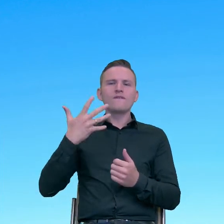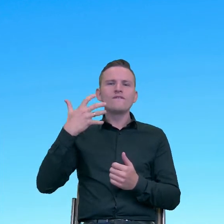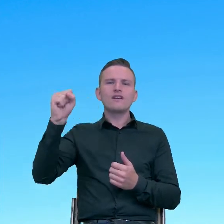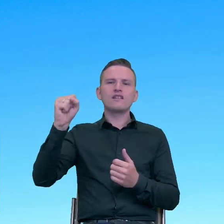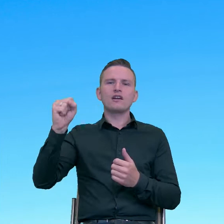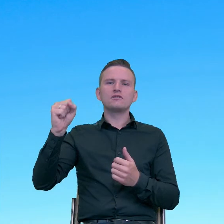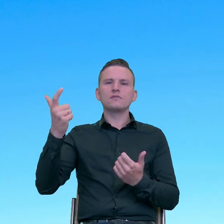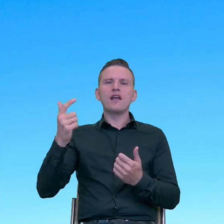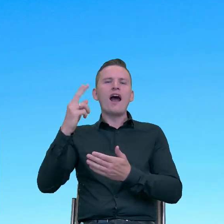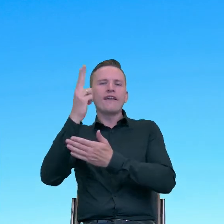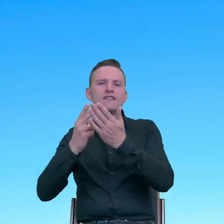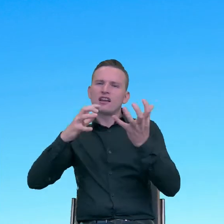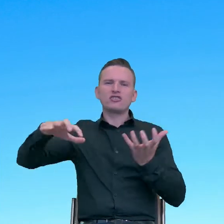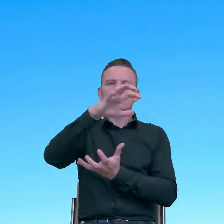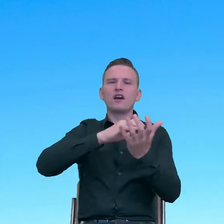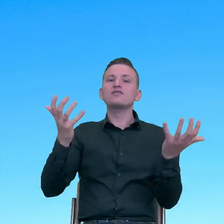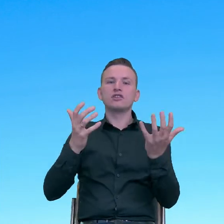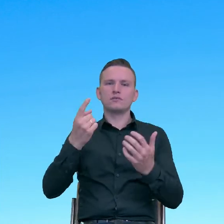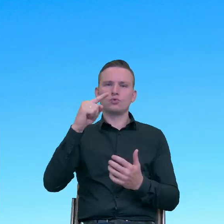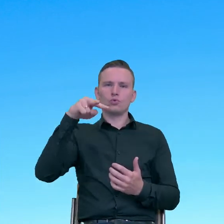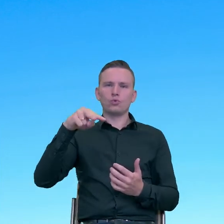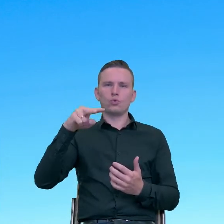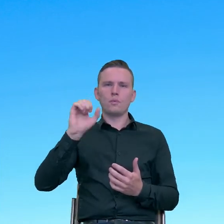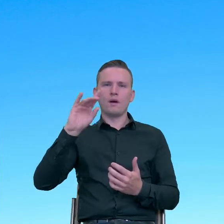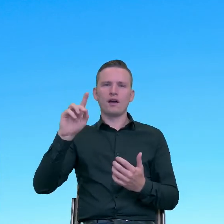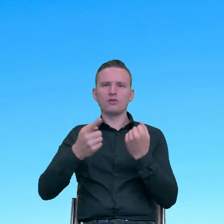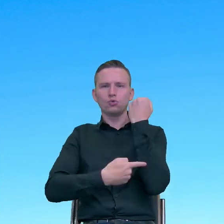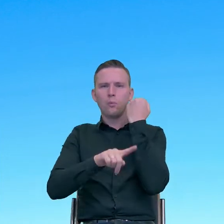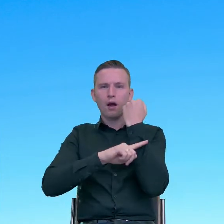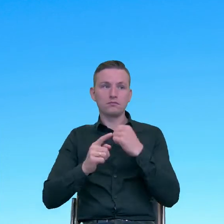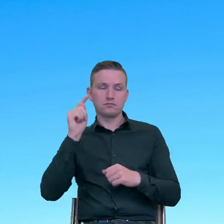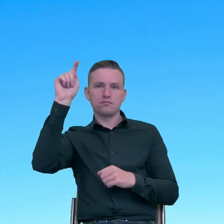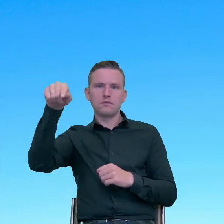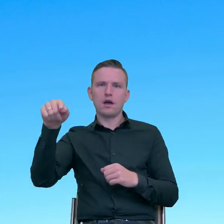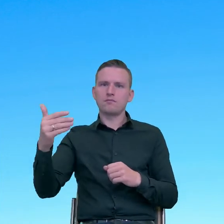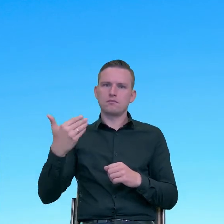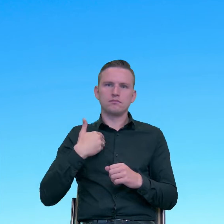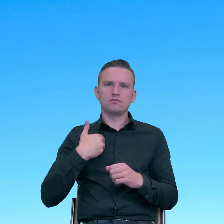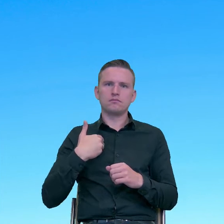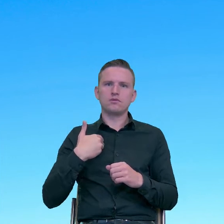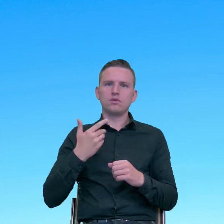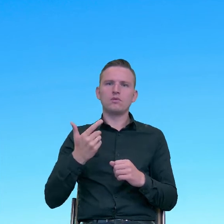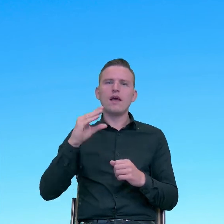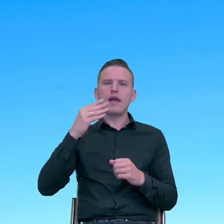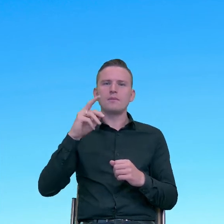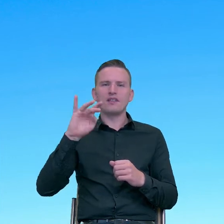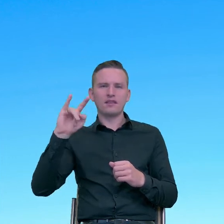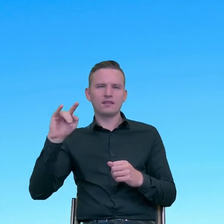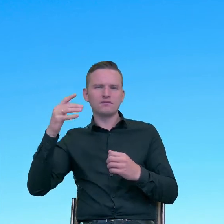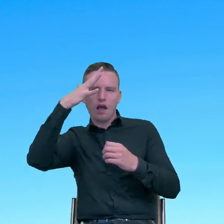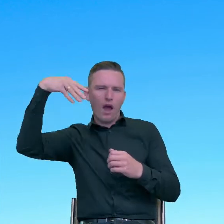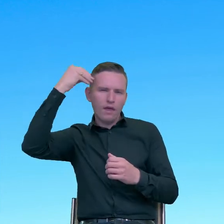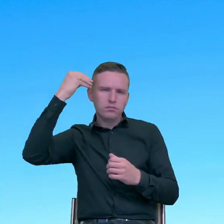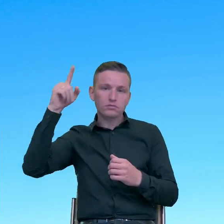na świecie w Dubaju w towarzystwie między innymi przedstawicieli rodziny królewskiej Zjednoczonych Emiratów Arabskich. To są takie